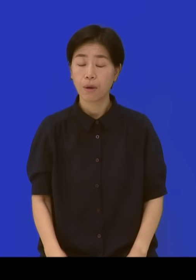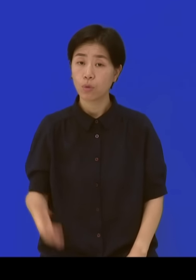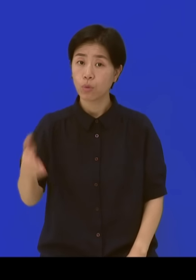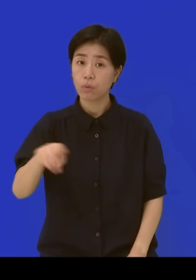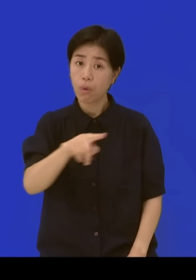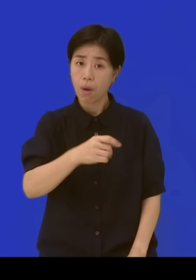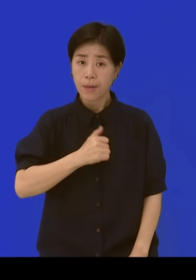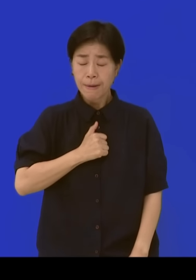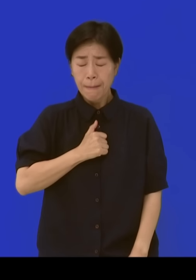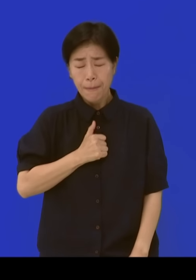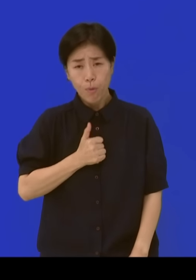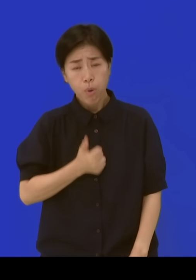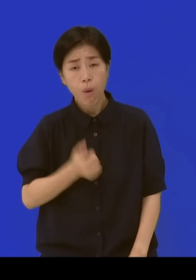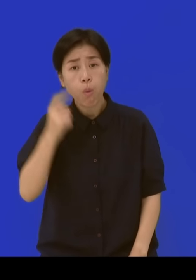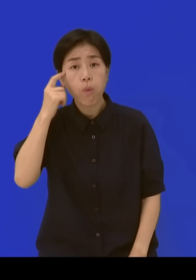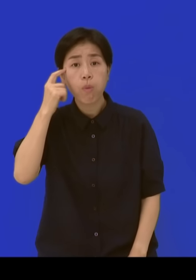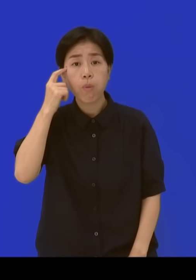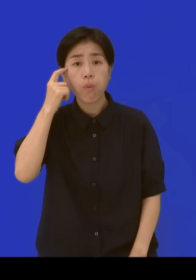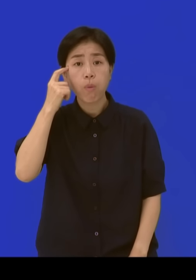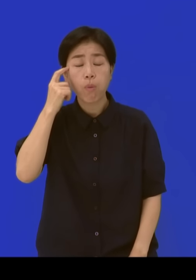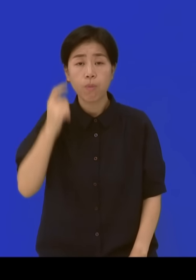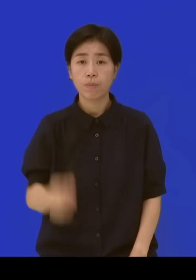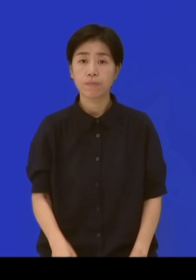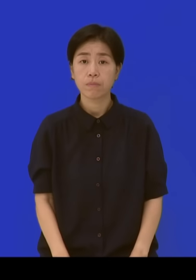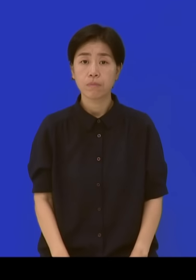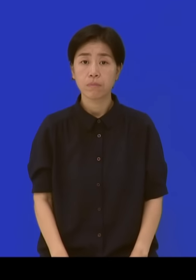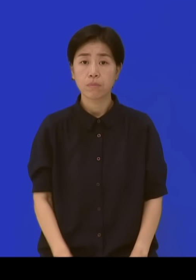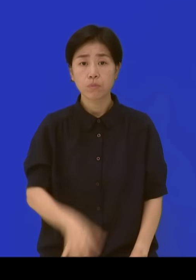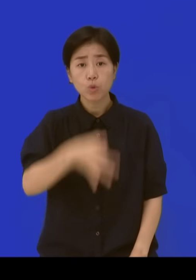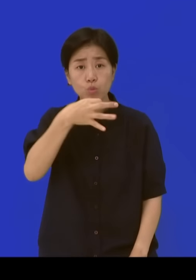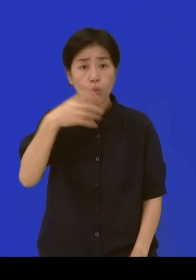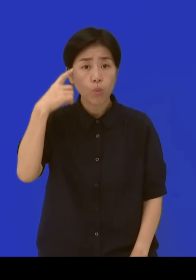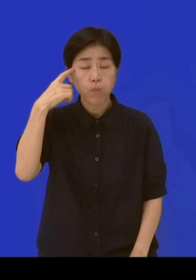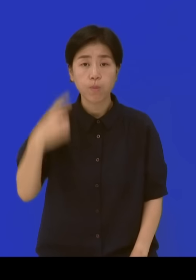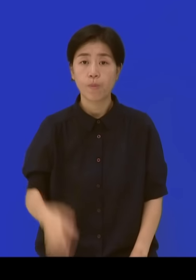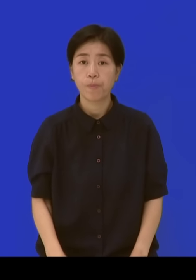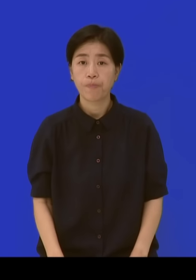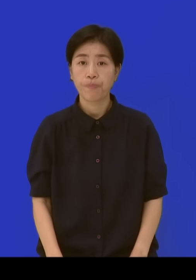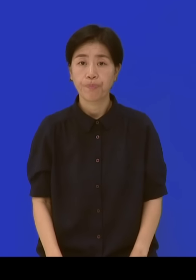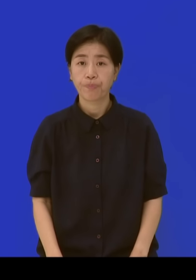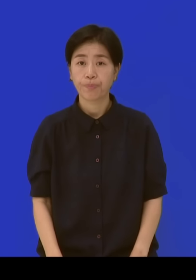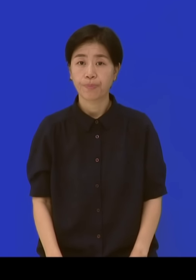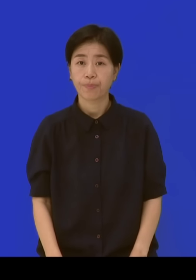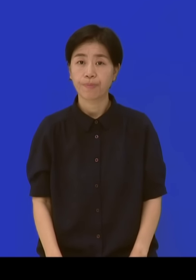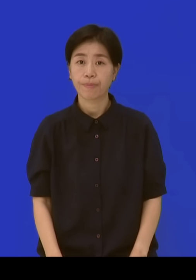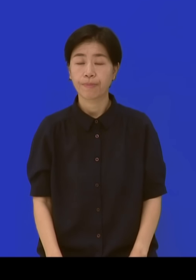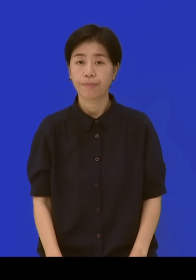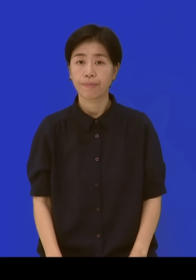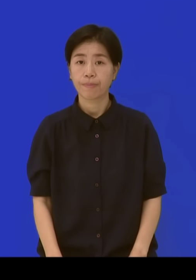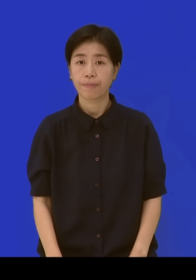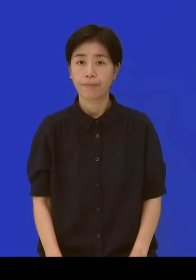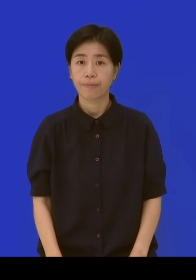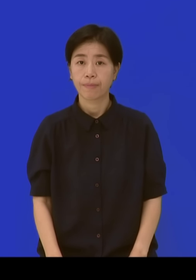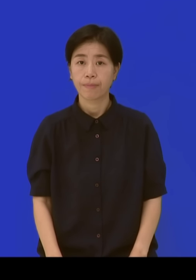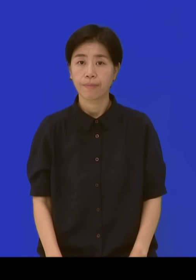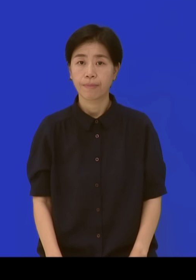소개했지만 좀 낮은 자존감 때문에 힘들었다고 하셨는데 왜 자존감이 낮았을까요? 네.